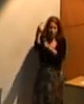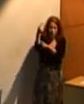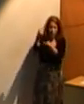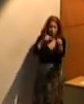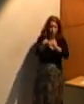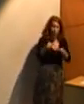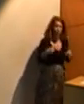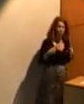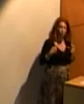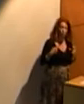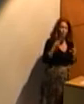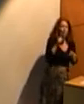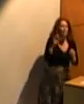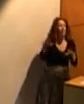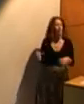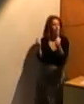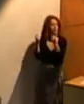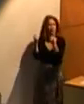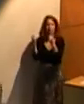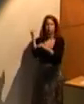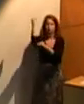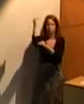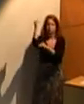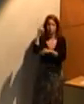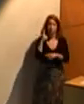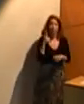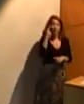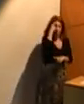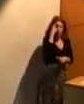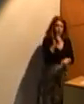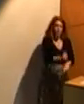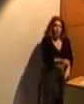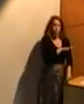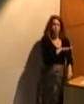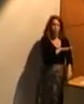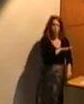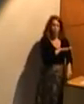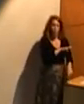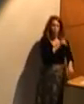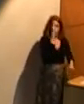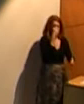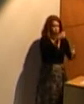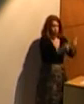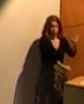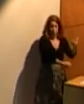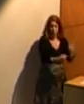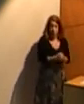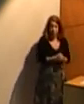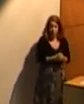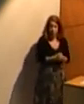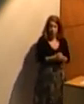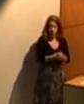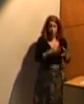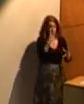intelligent ce n'est pas que des capacités c'est aussi une intelligence émotionnelle pour recevoir par nos sens